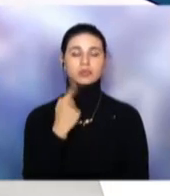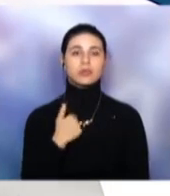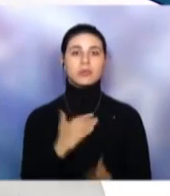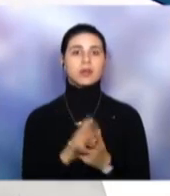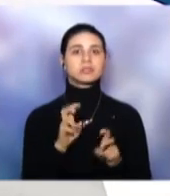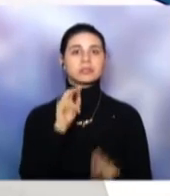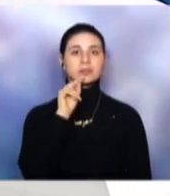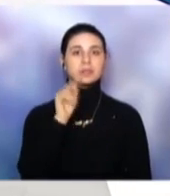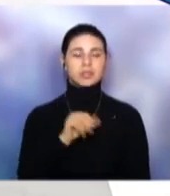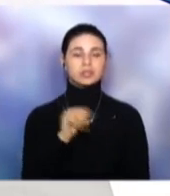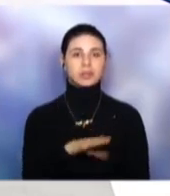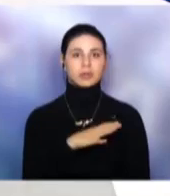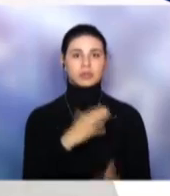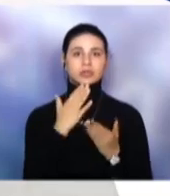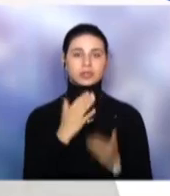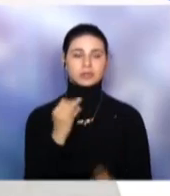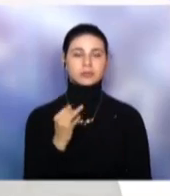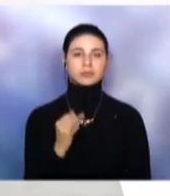ისე ბრალია კიდე